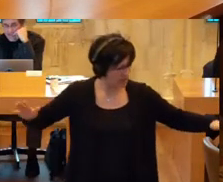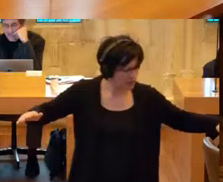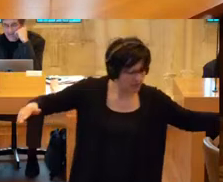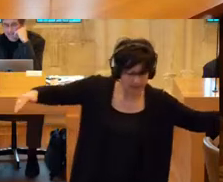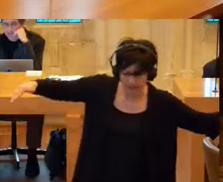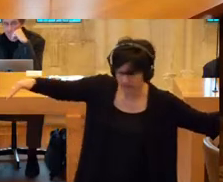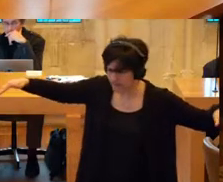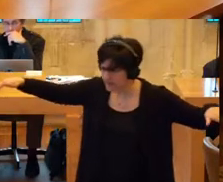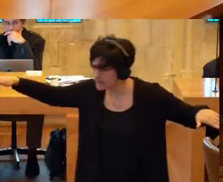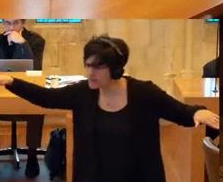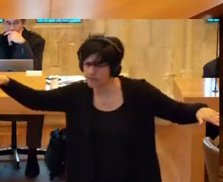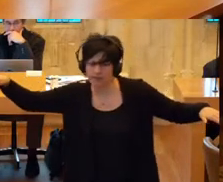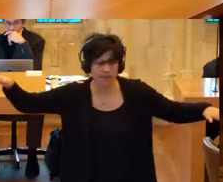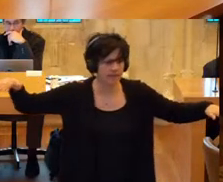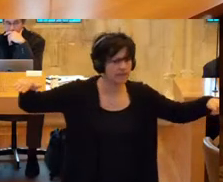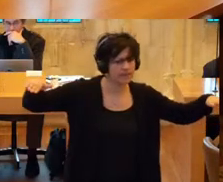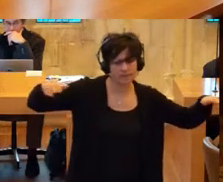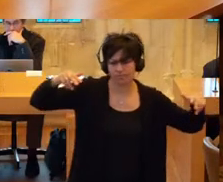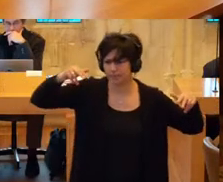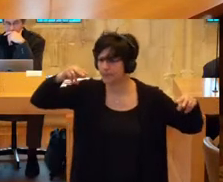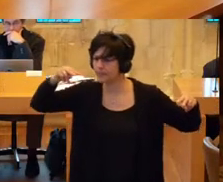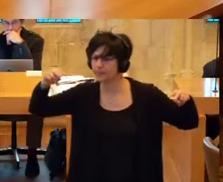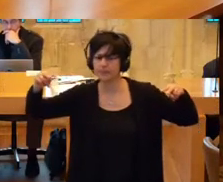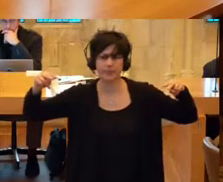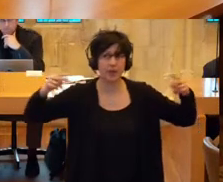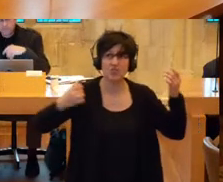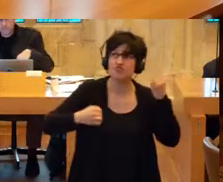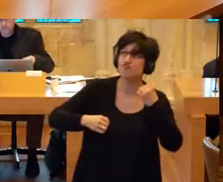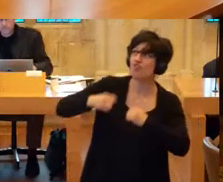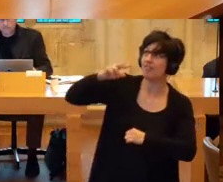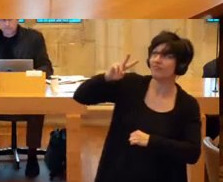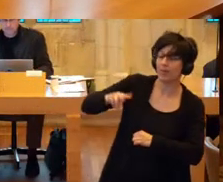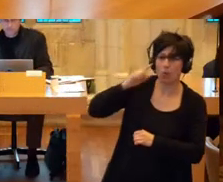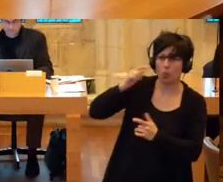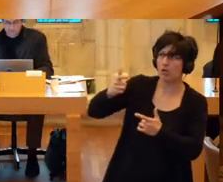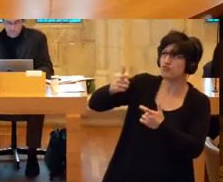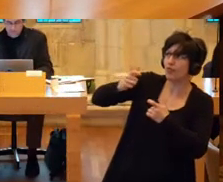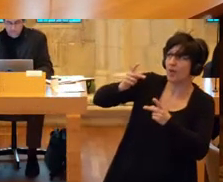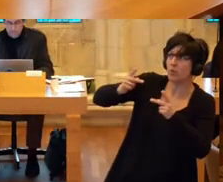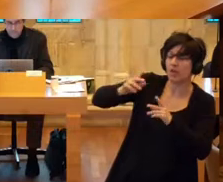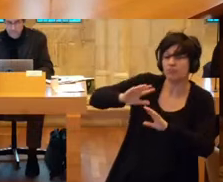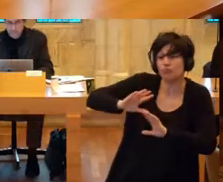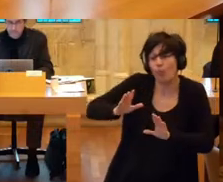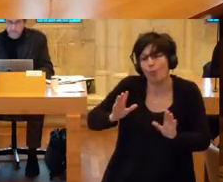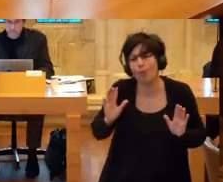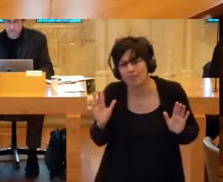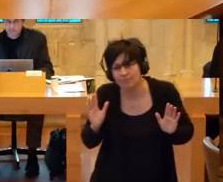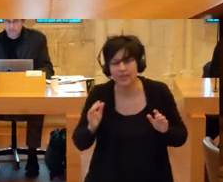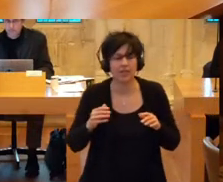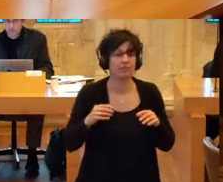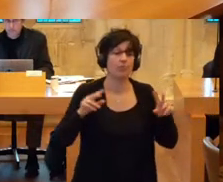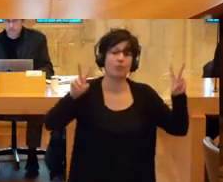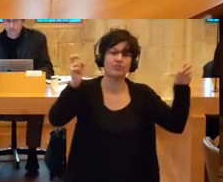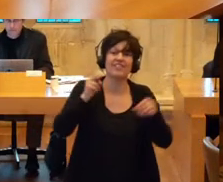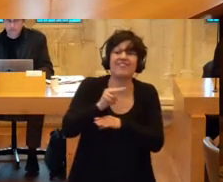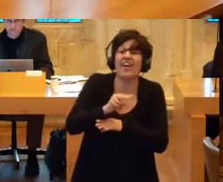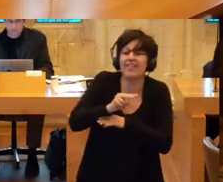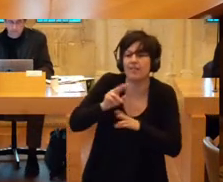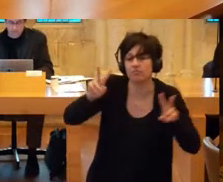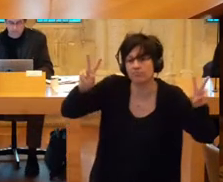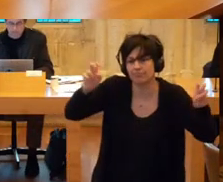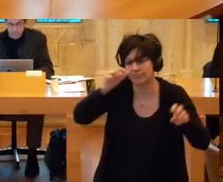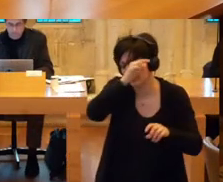voilà, que je vous livre en direct. Pour le reste, effectivement, ce qui est intéressant avec cette veille, en quelque sorte, c'est que ça nous